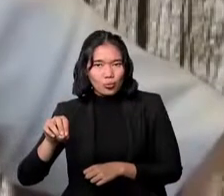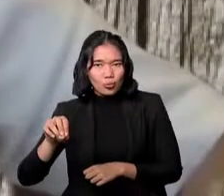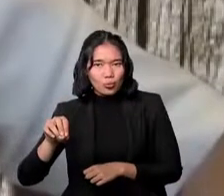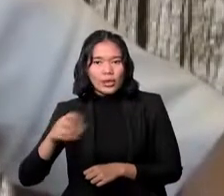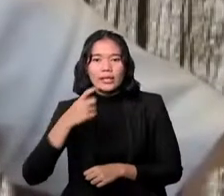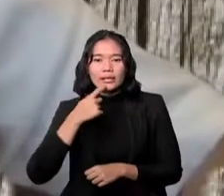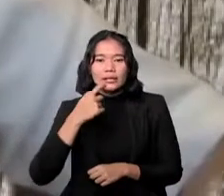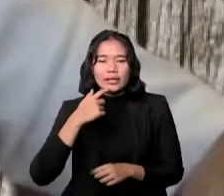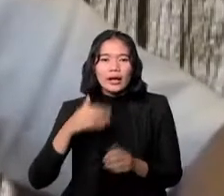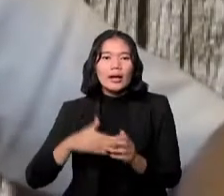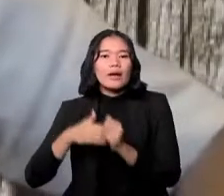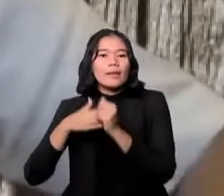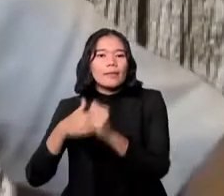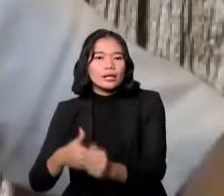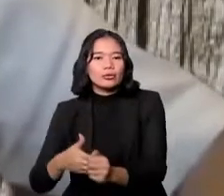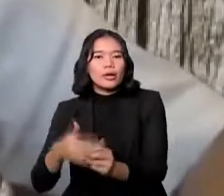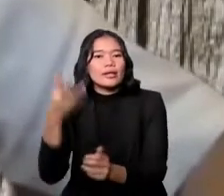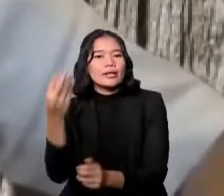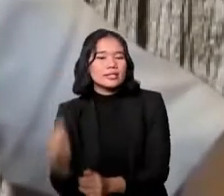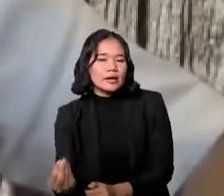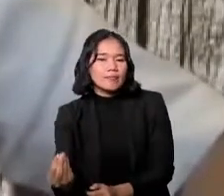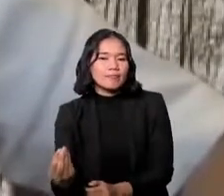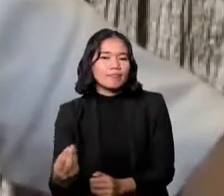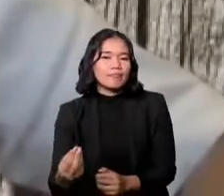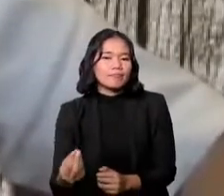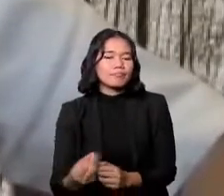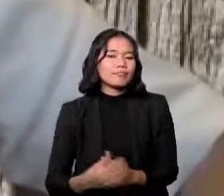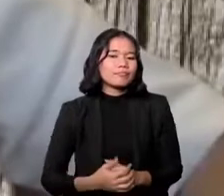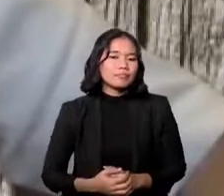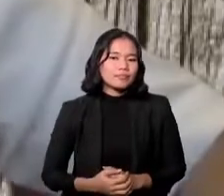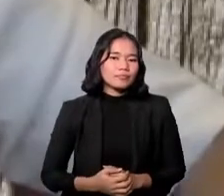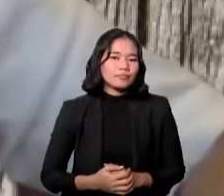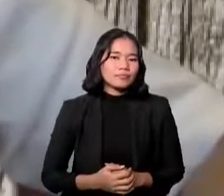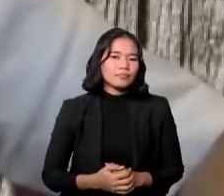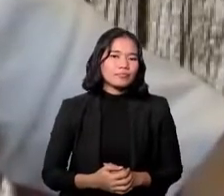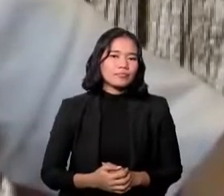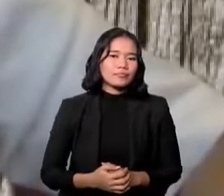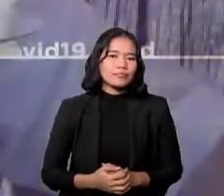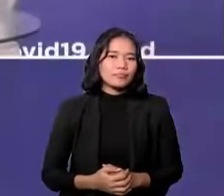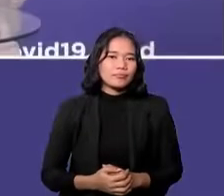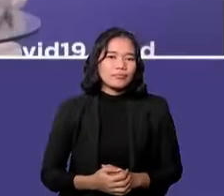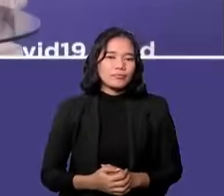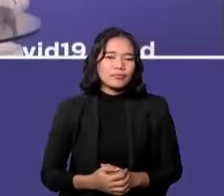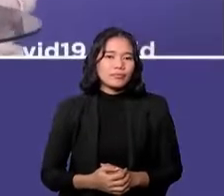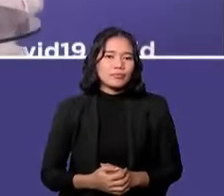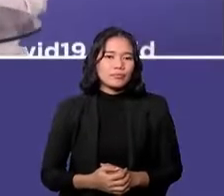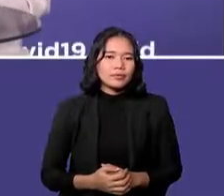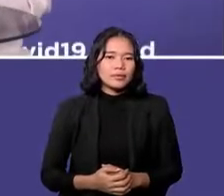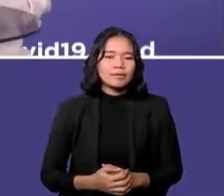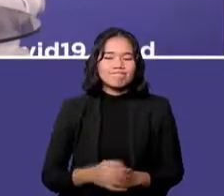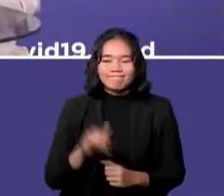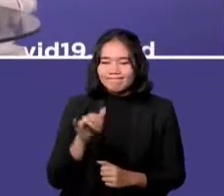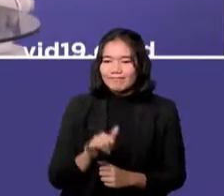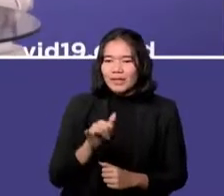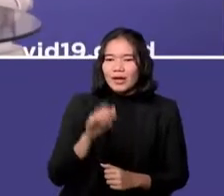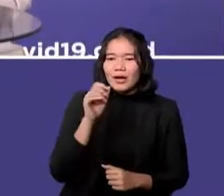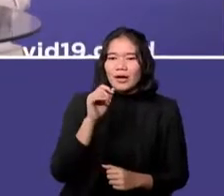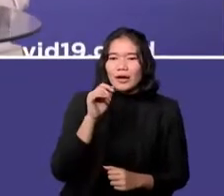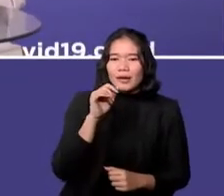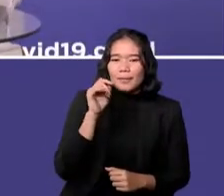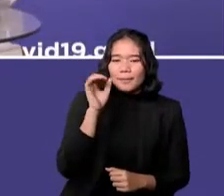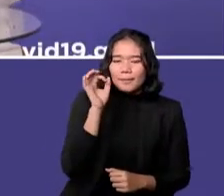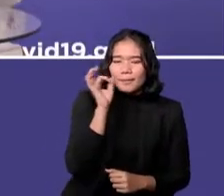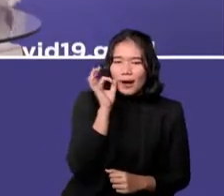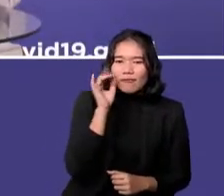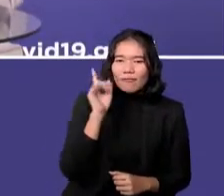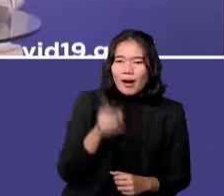tentang protokol norma baru desa. Ya. Oh. Oke. Okay. Yeah. Iya. Yeah. Kita waktu talksinya hanya 20